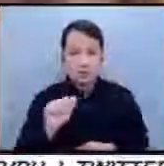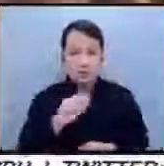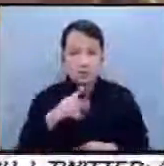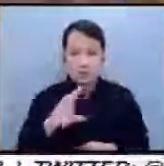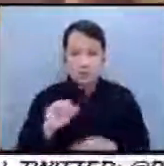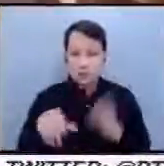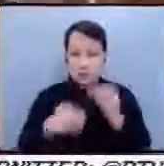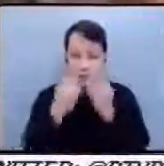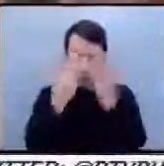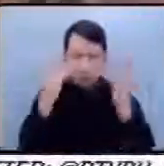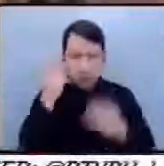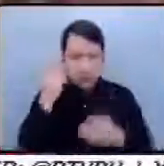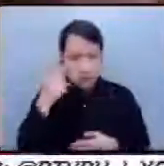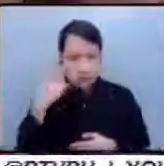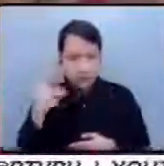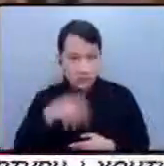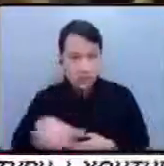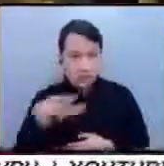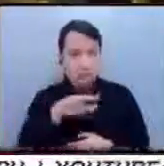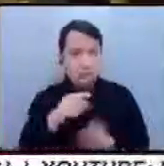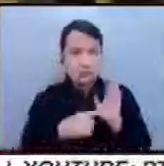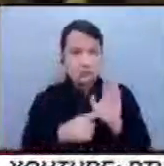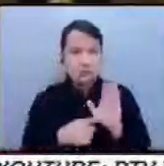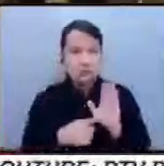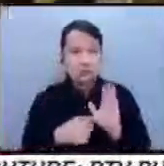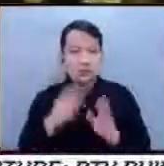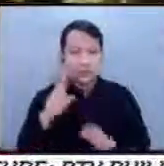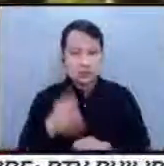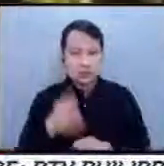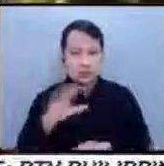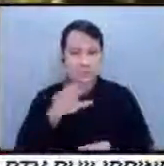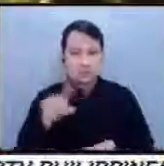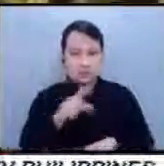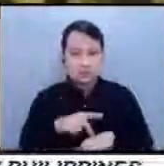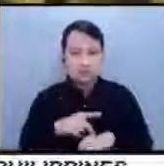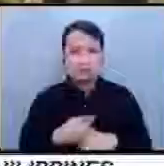Pasyente. Para sa Morning Show ng Bayan, Rise and Shine, Pilipinas.